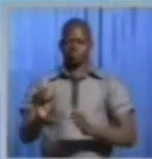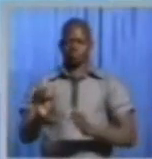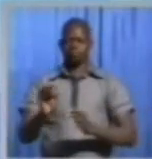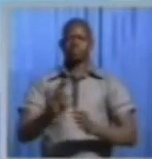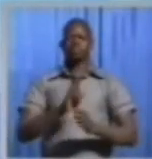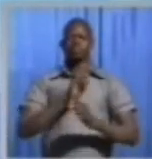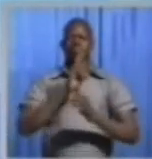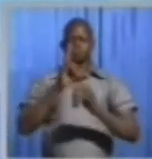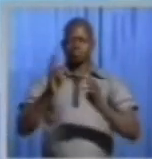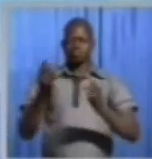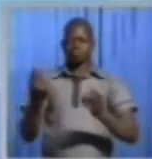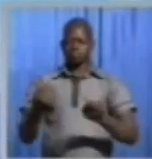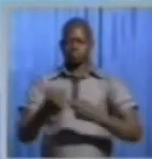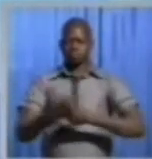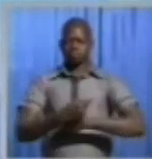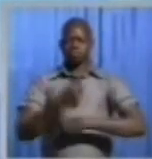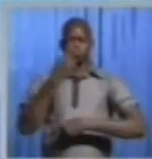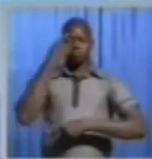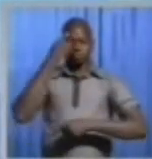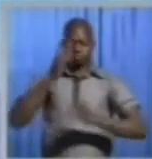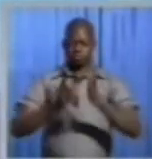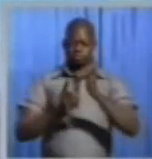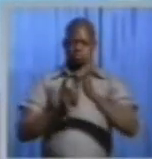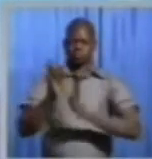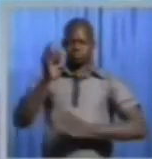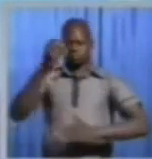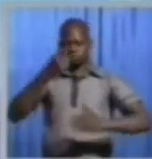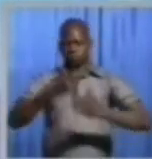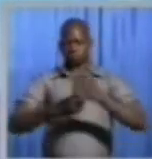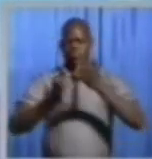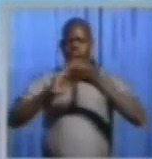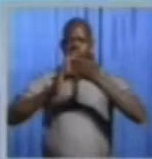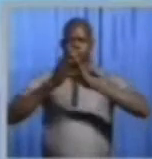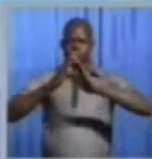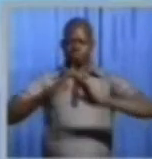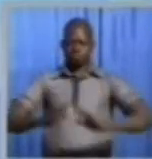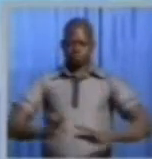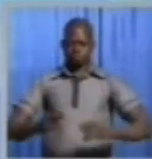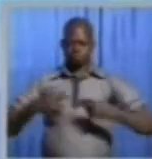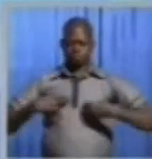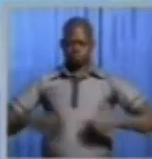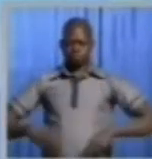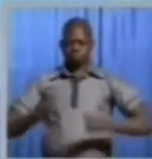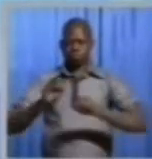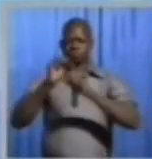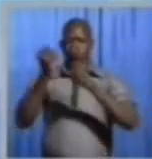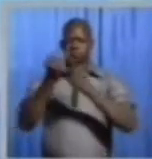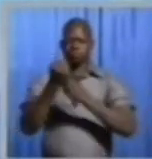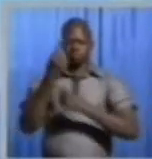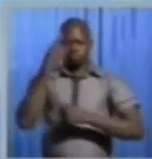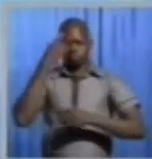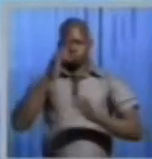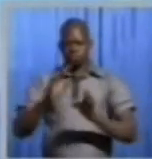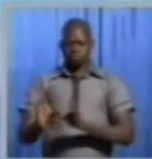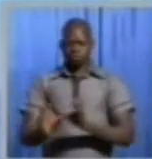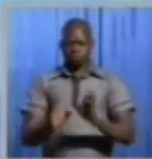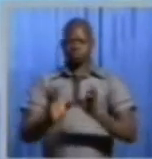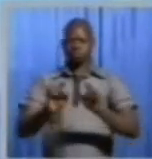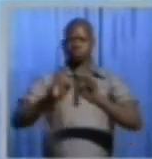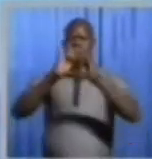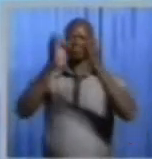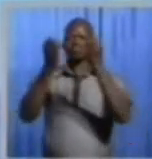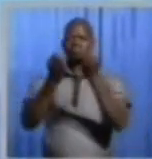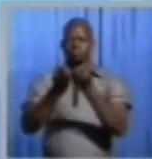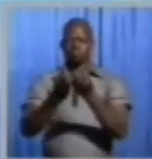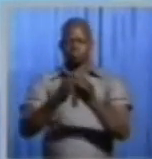donnés 72 heures pour promouvoir les valeurs de paix et de cohésion sociale. Pour ce faire, le Cercle national des